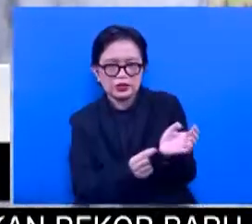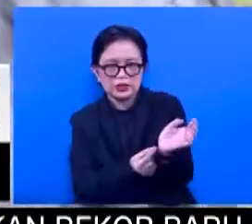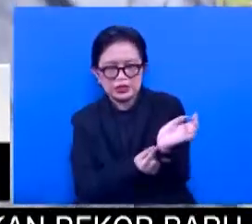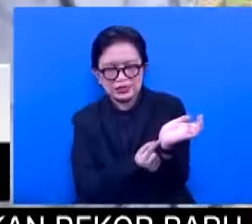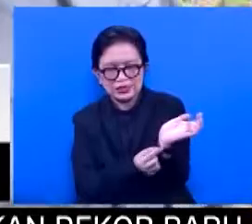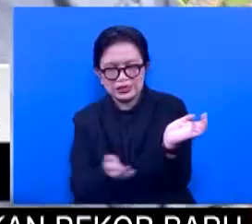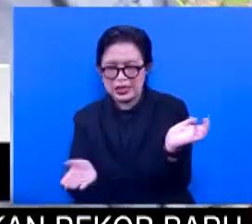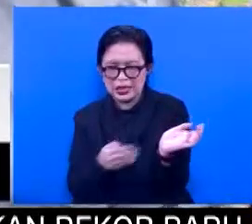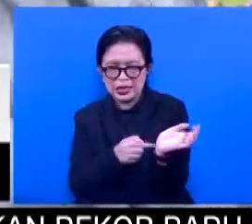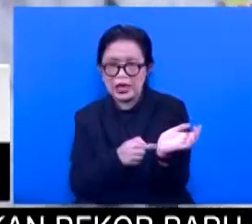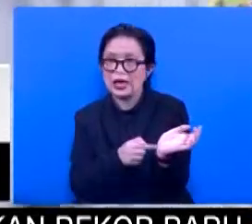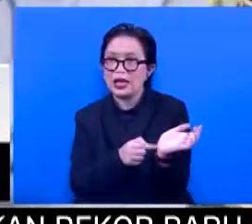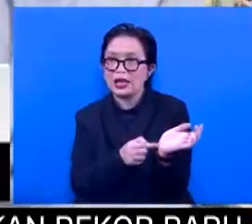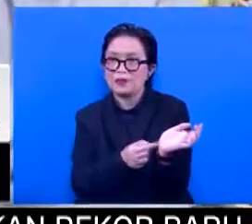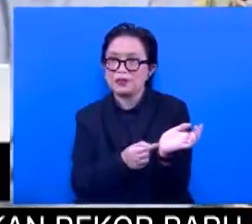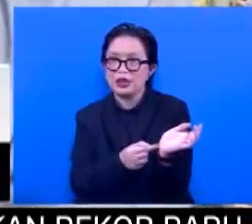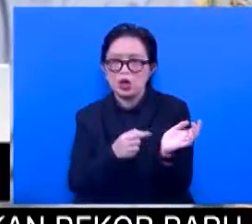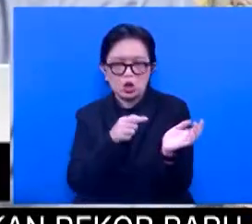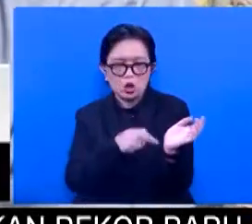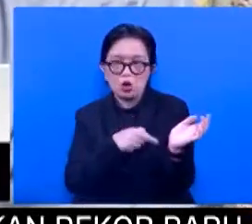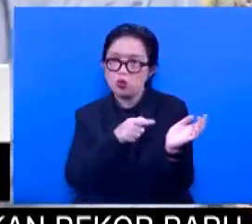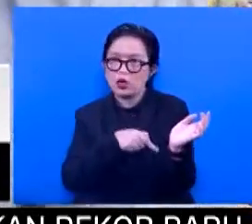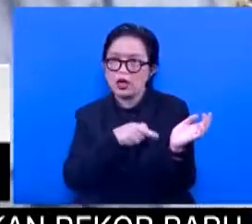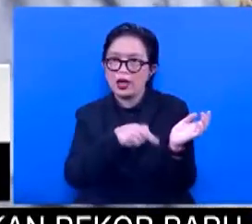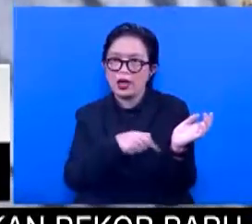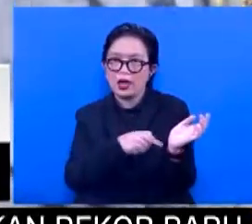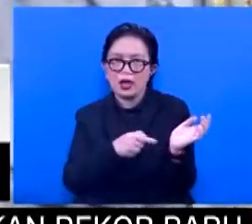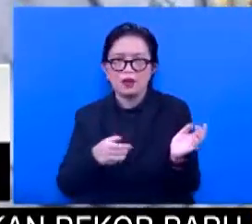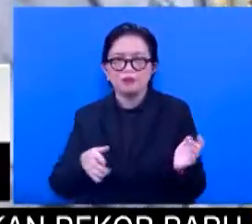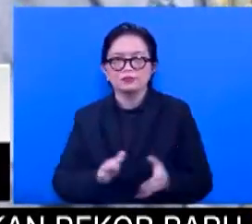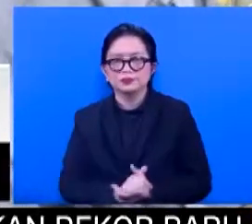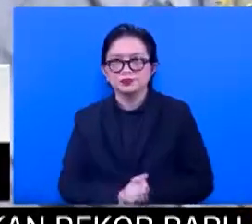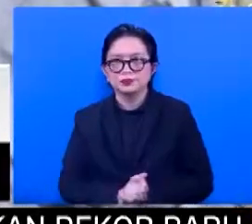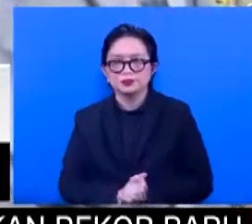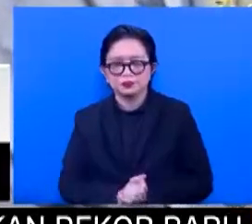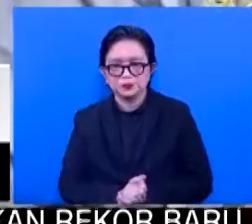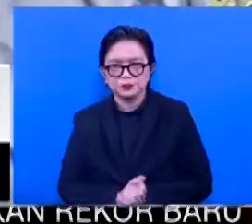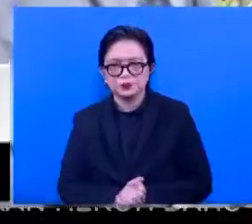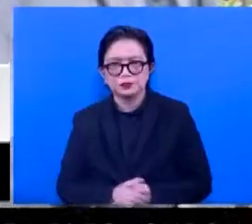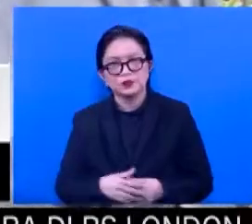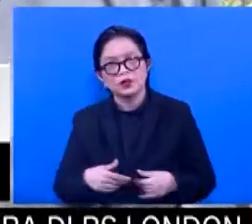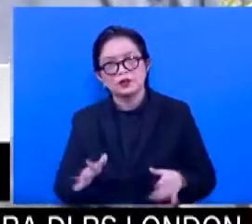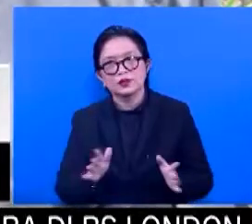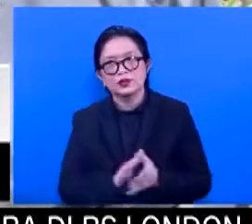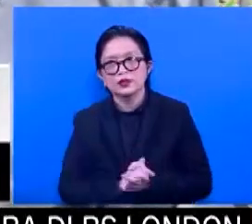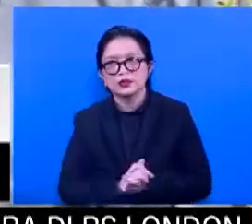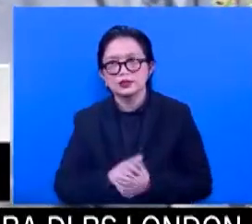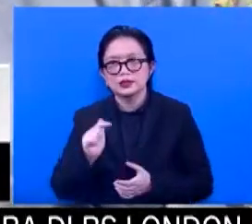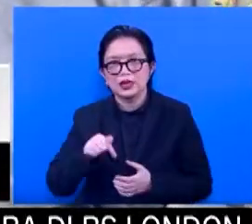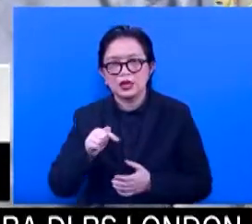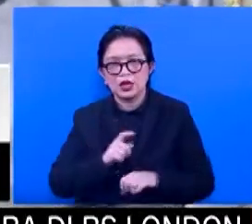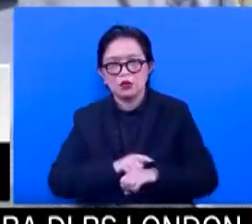itu, sampai luka gitu bang, karena kepanasan gitu, kena tong. Terus apalagi sekarang musim